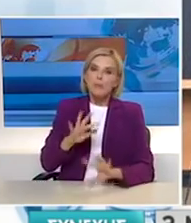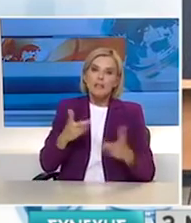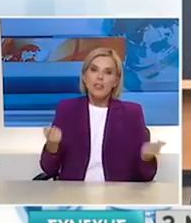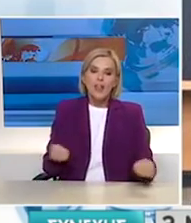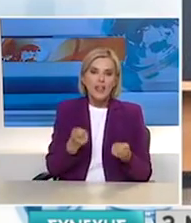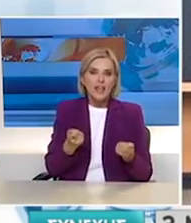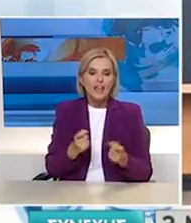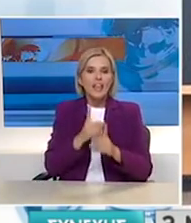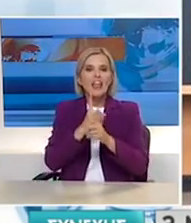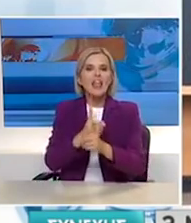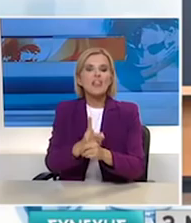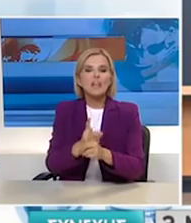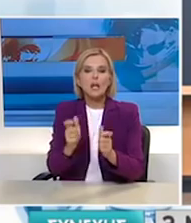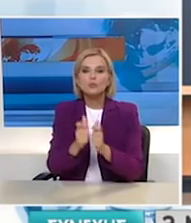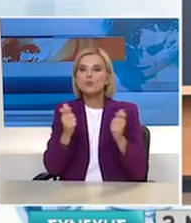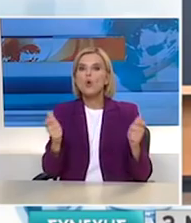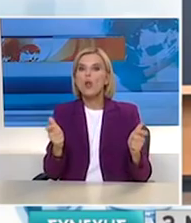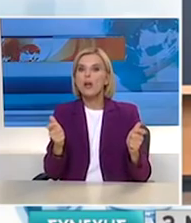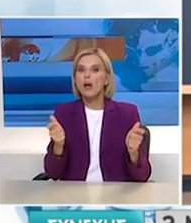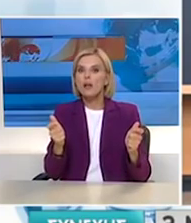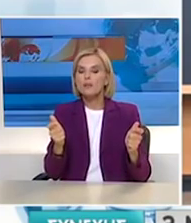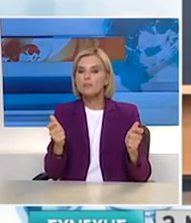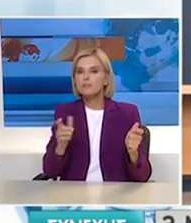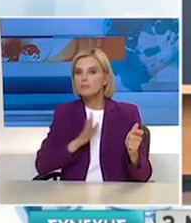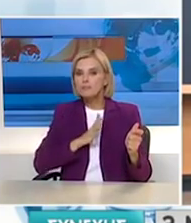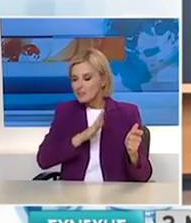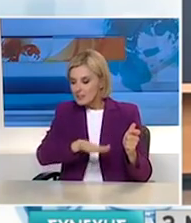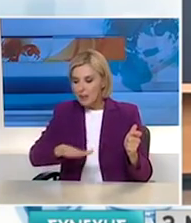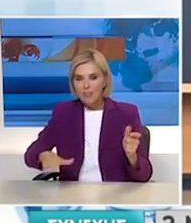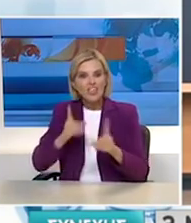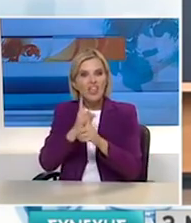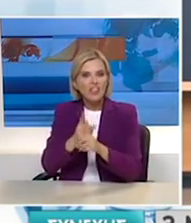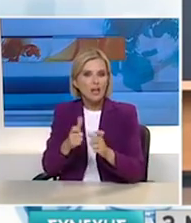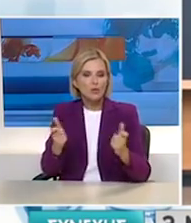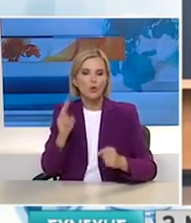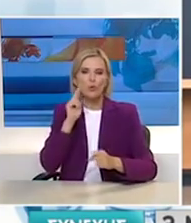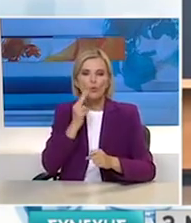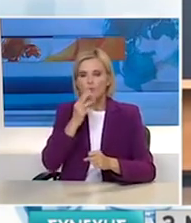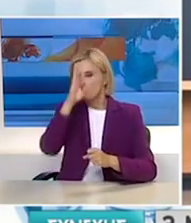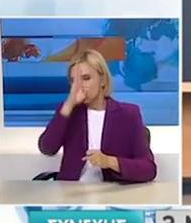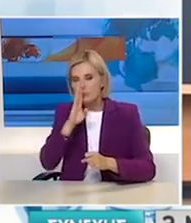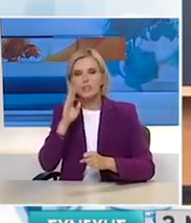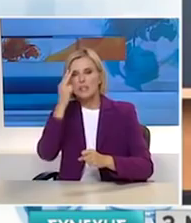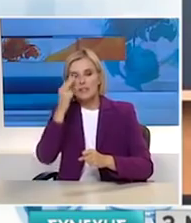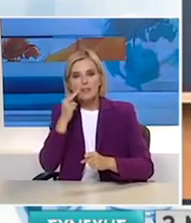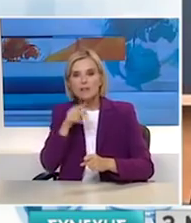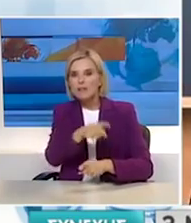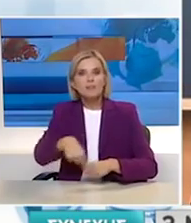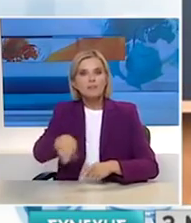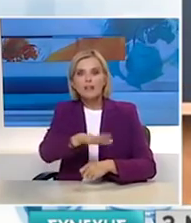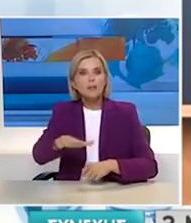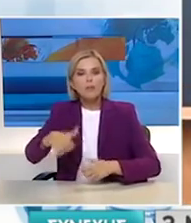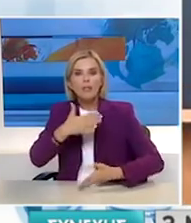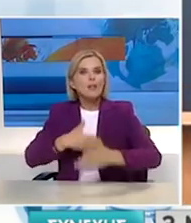ειδικά σχολεία πρωτοβάθμιας και δευτεροβάθμιας εκπαίδευσης. Θεωρείτε πως υπάρχει δυνατότητα να επιστρέψουν αυτά τα παιδιά στα θρανία τον Ιούνιο, όπως